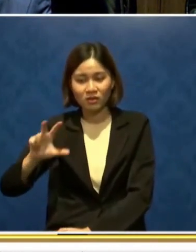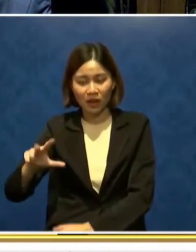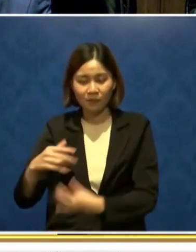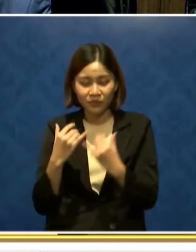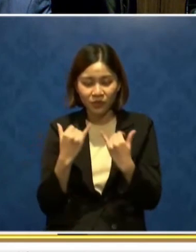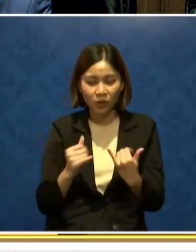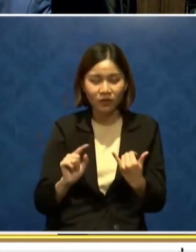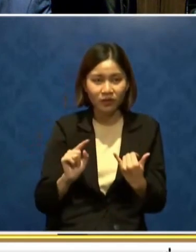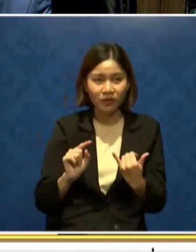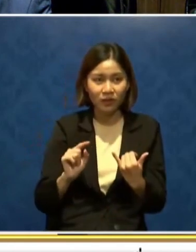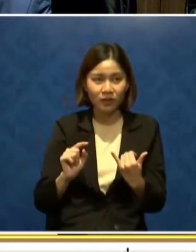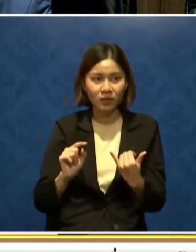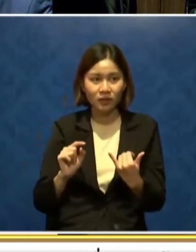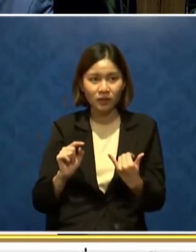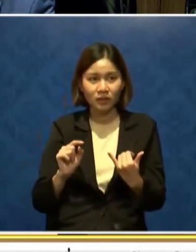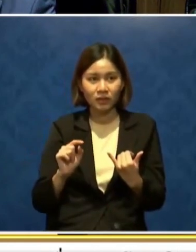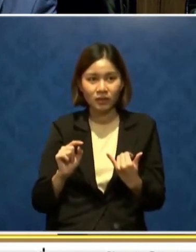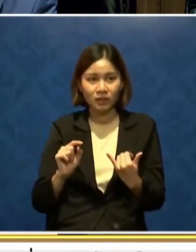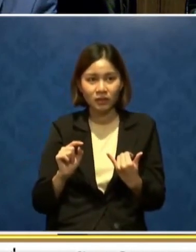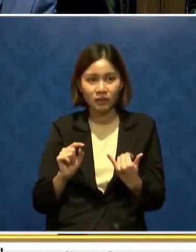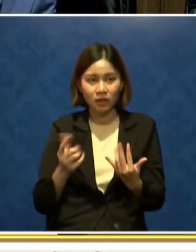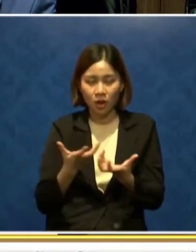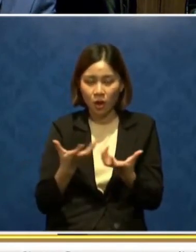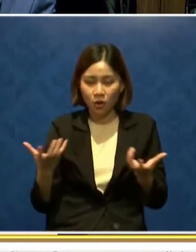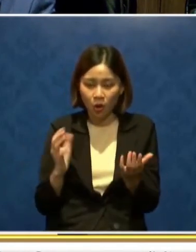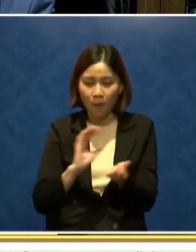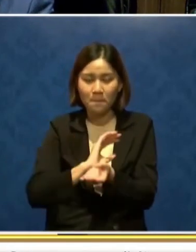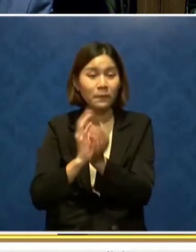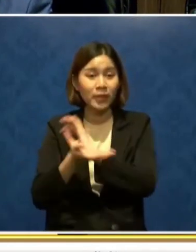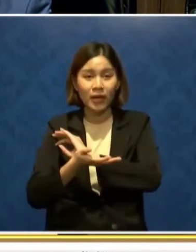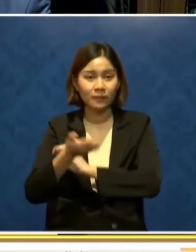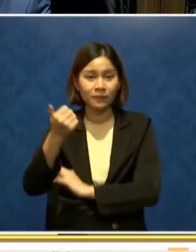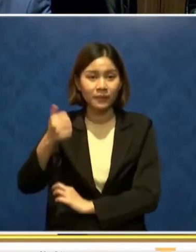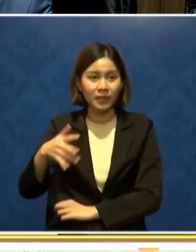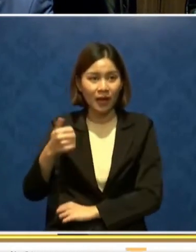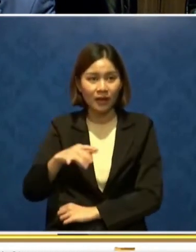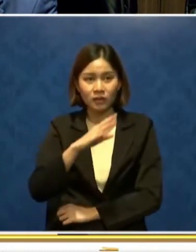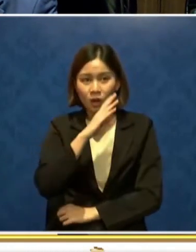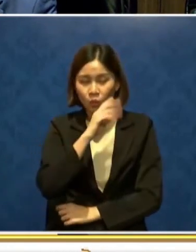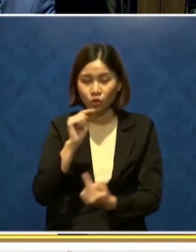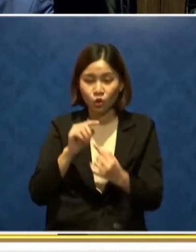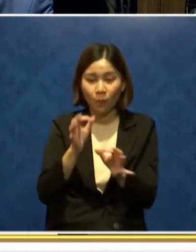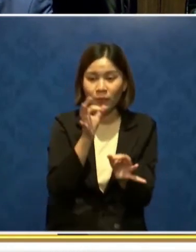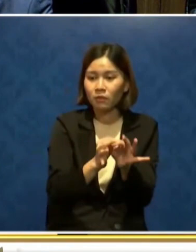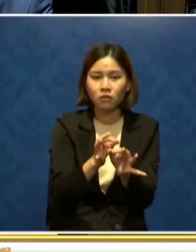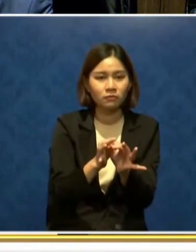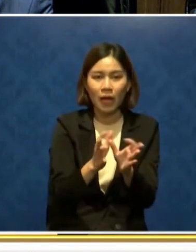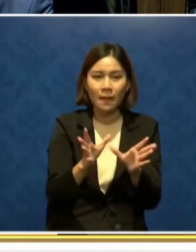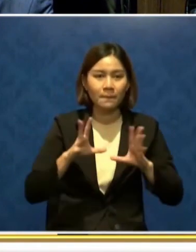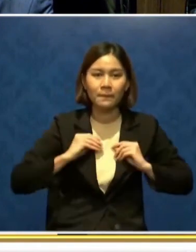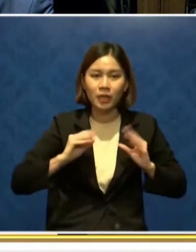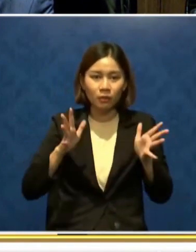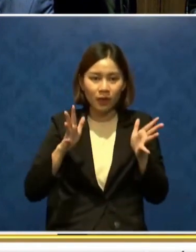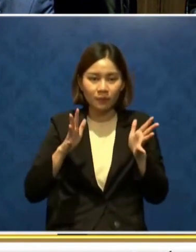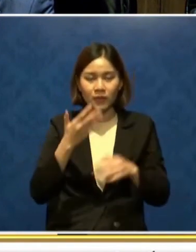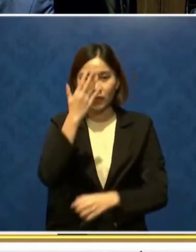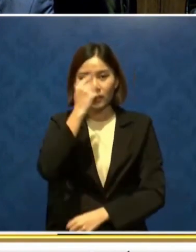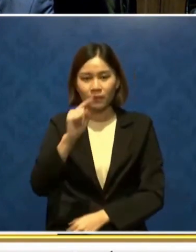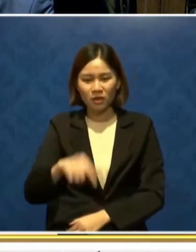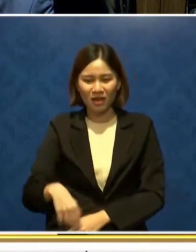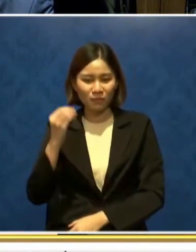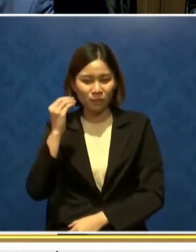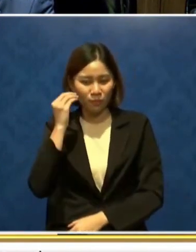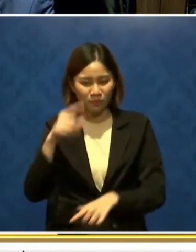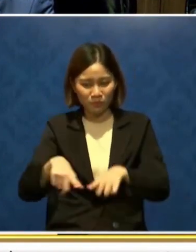ปัจจุบันนี้เขาเข้าไปแปลสินทรัพย์เป็นทุนไม่ได้ข้าไปในเม้งเขาบอกว่าไม่รับนะครับเพราะที่อยู่ในเขต